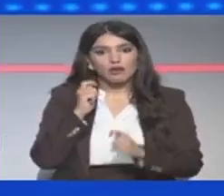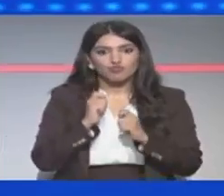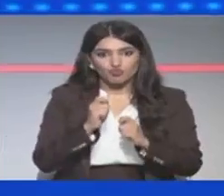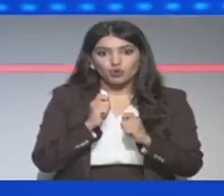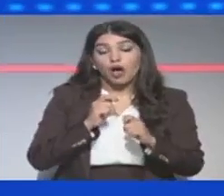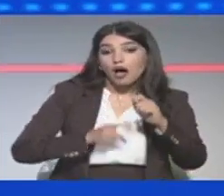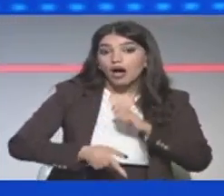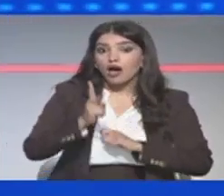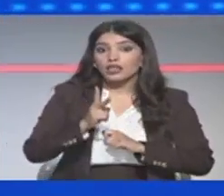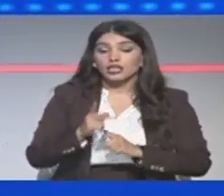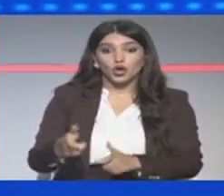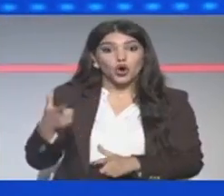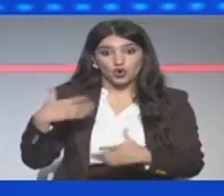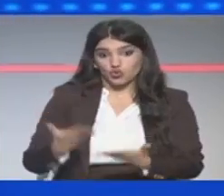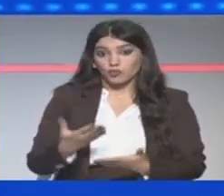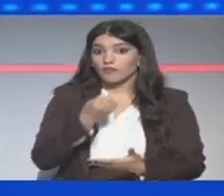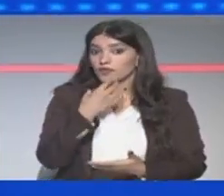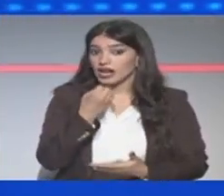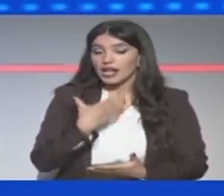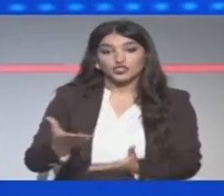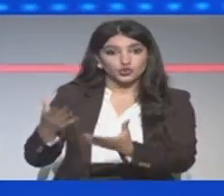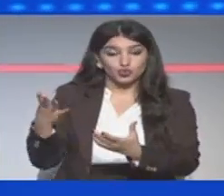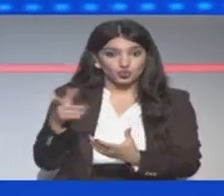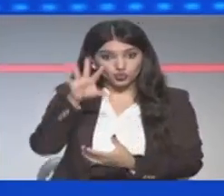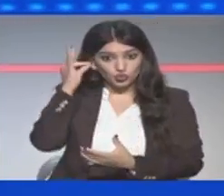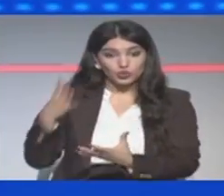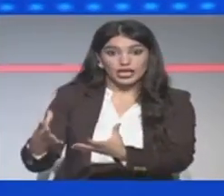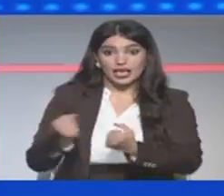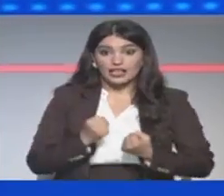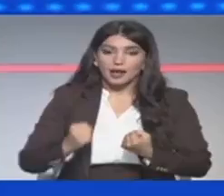في الأثناء تسلمت تونس ظهر اليوم هبات تتمثل في